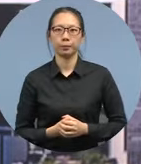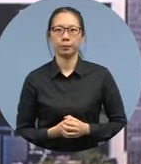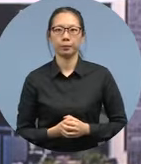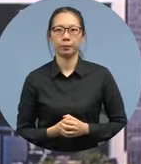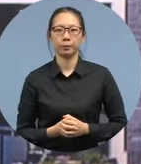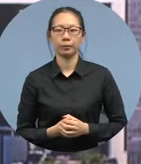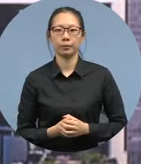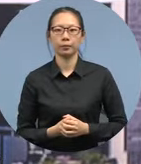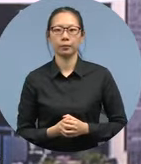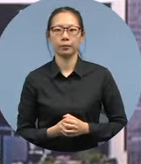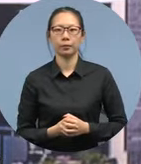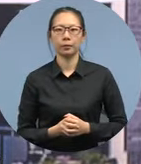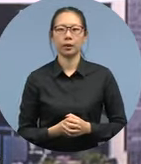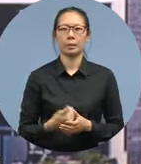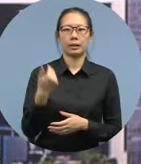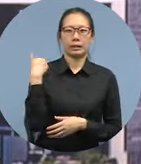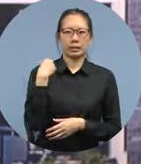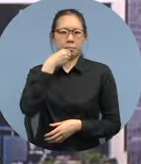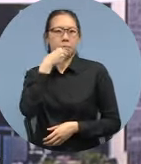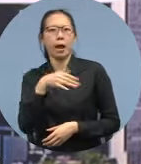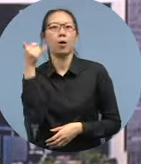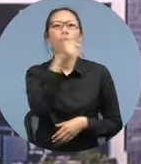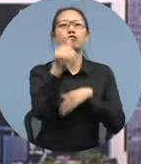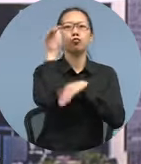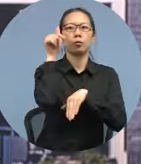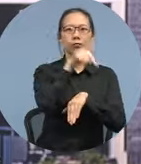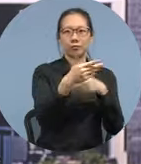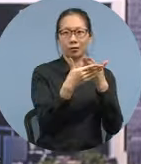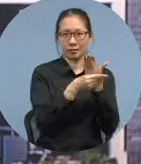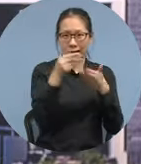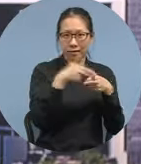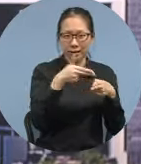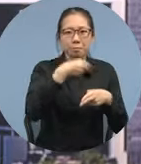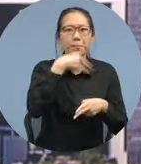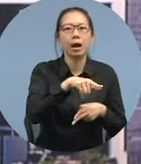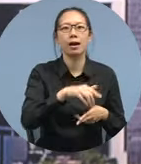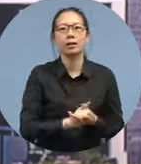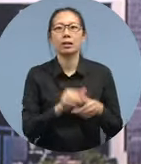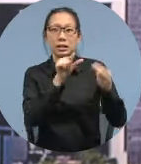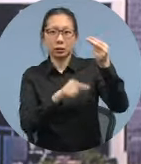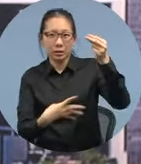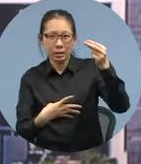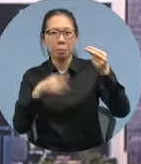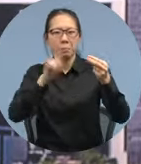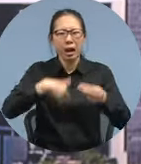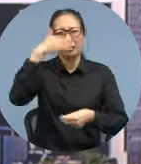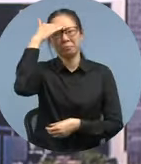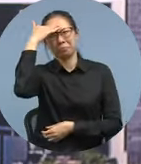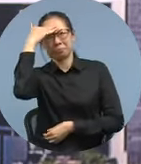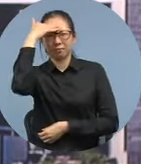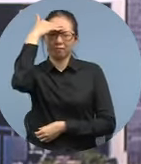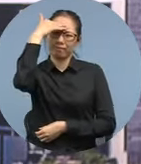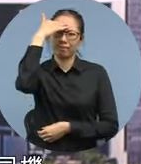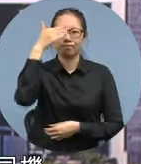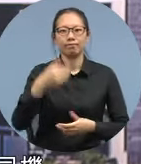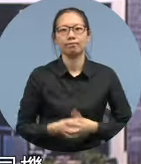都係曾經喺潛伏期咧就應該去嗰個新發茶餐廳嘅。咁啊7月4號就係開始唔舒服咯。